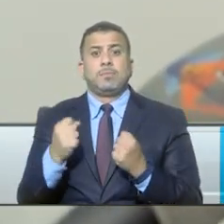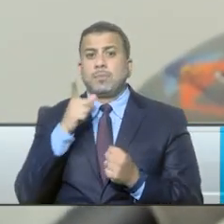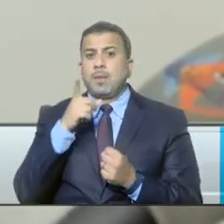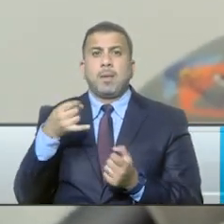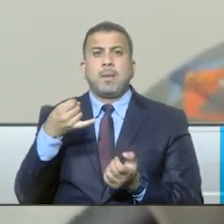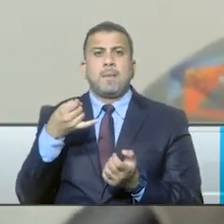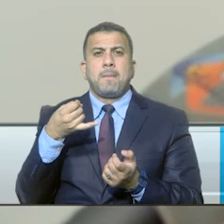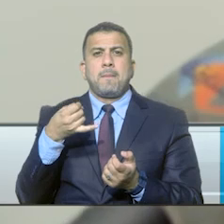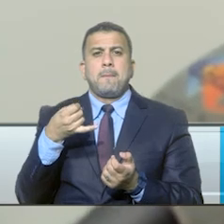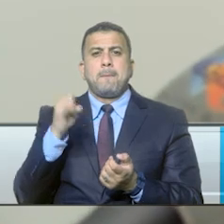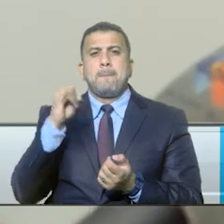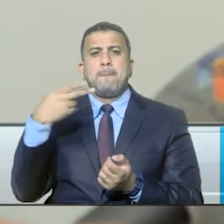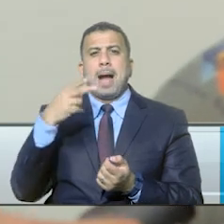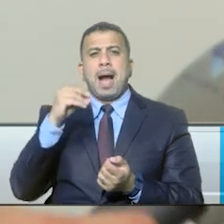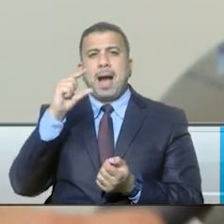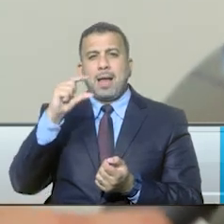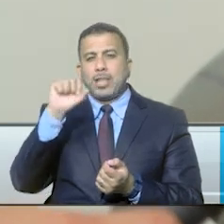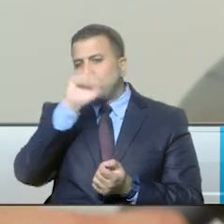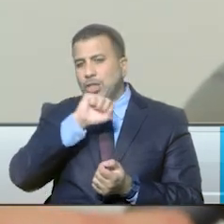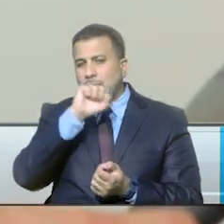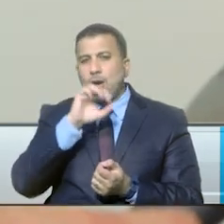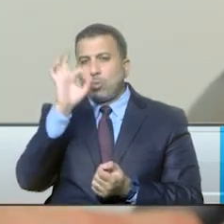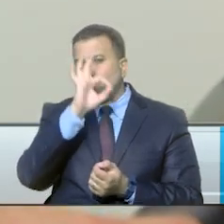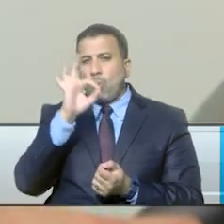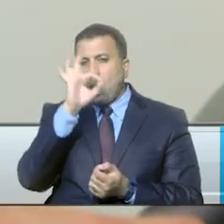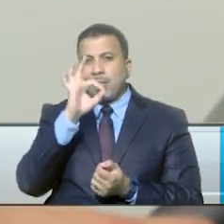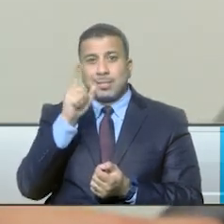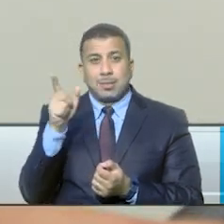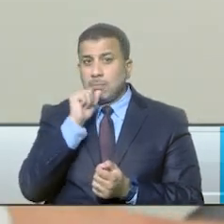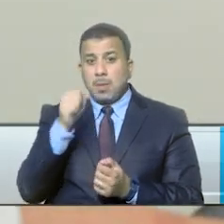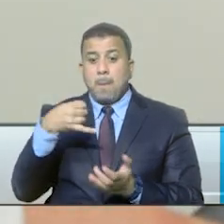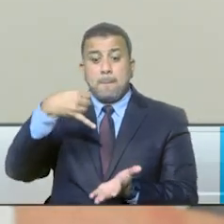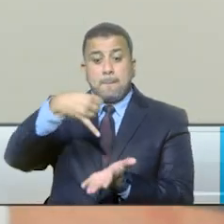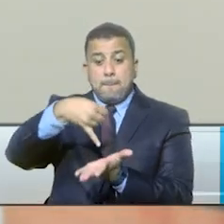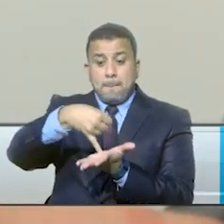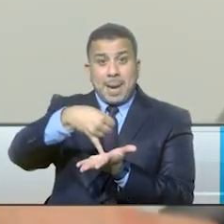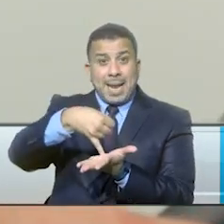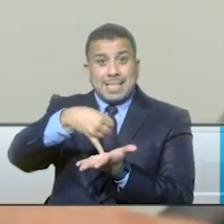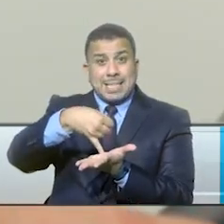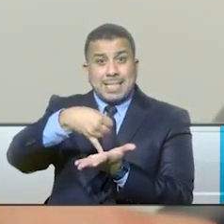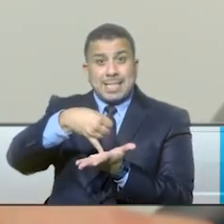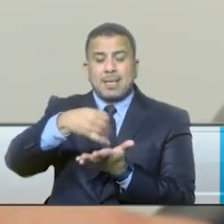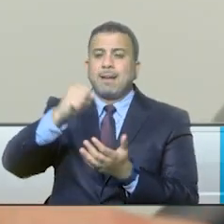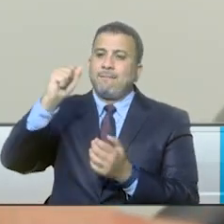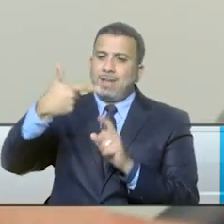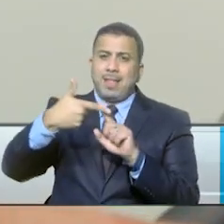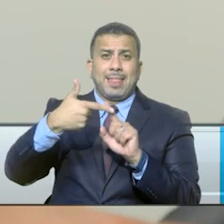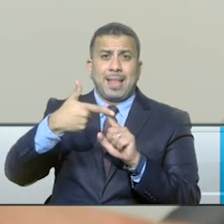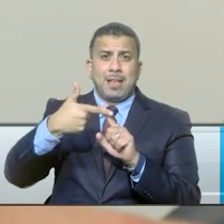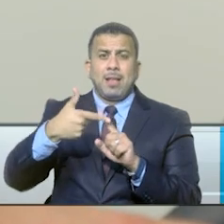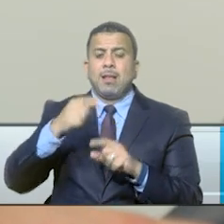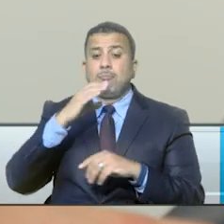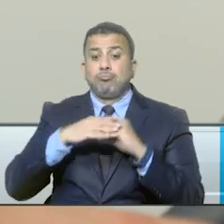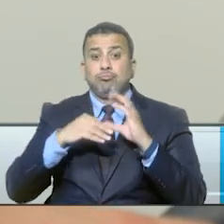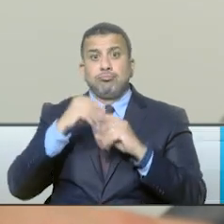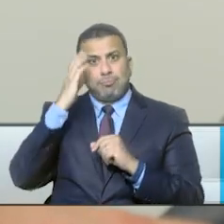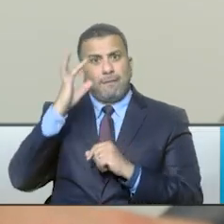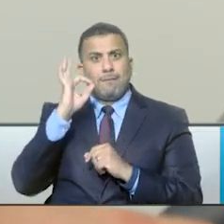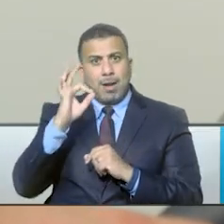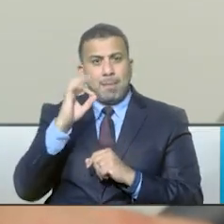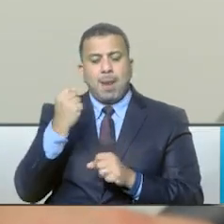بها معهد الشارقة للتراث باعتباره مركزا من الفئة الثانية في بناء قدرات